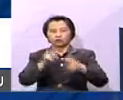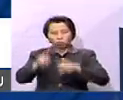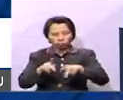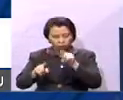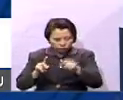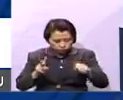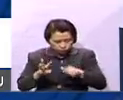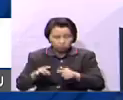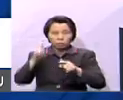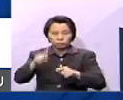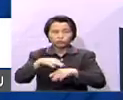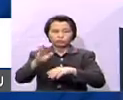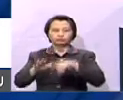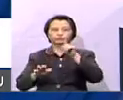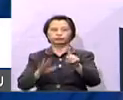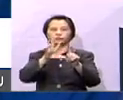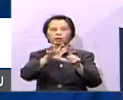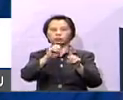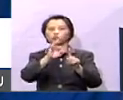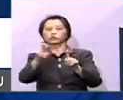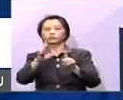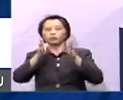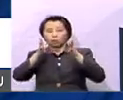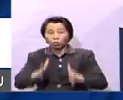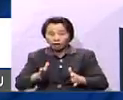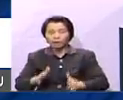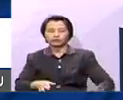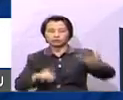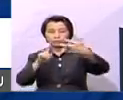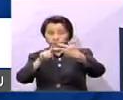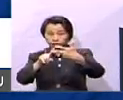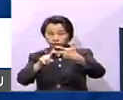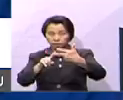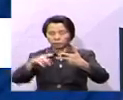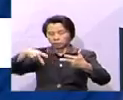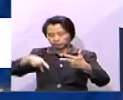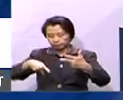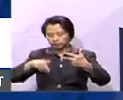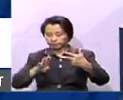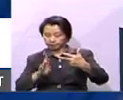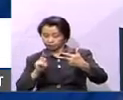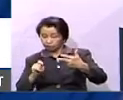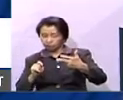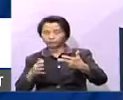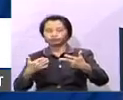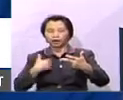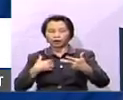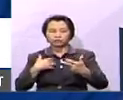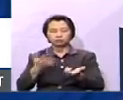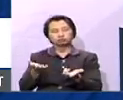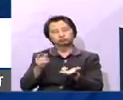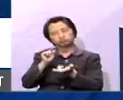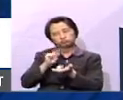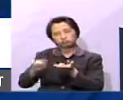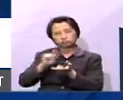daripada 150.000 orang dan yang ketiganya pihak berkuasa tempatan yang tersebut mempunyai pendapatan